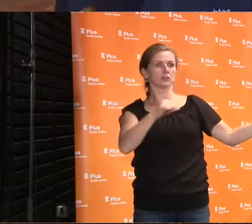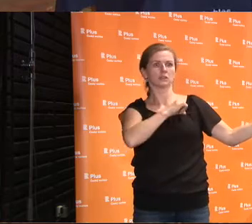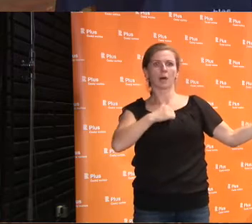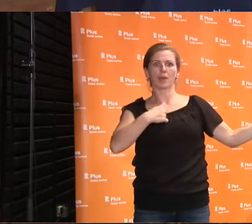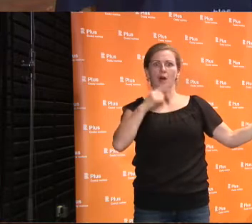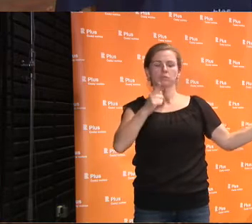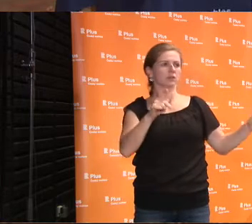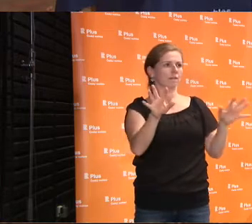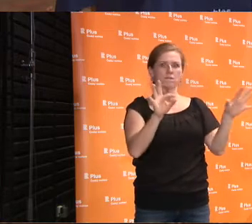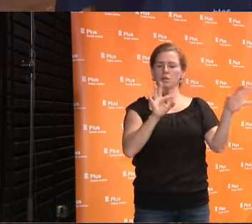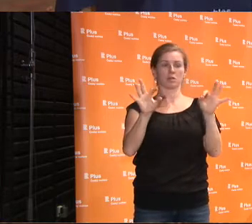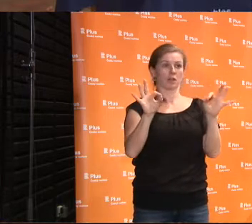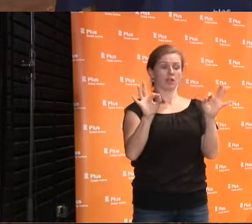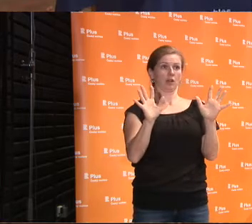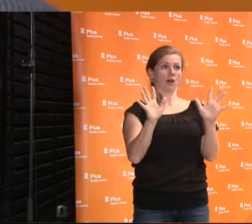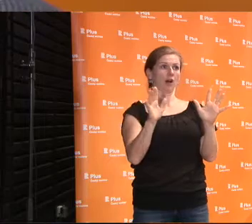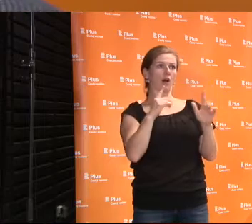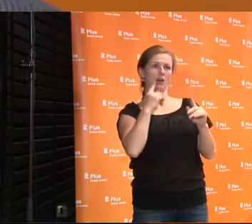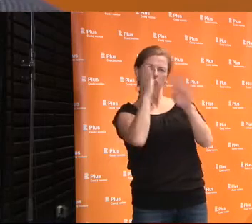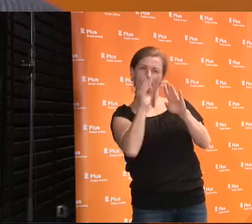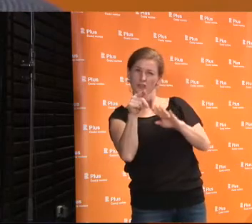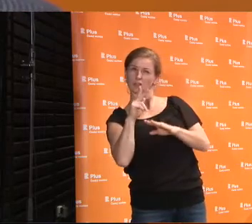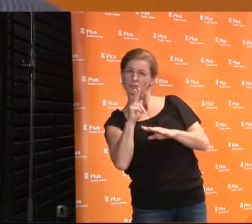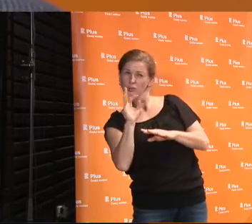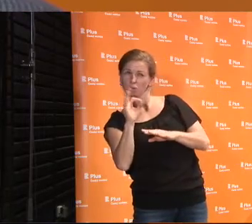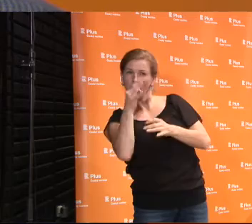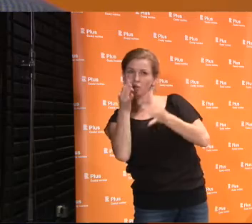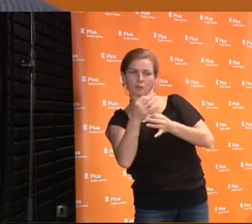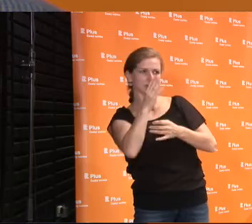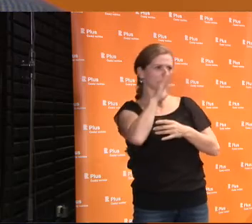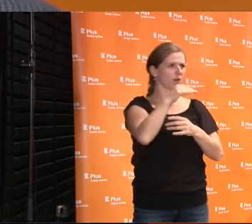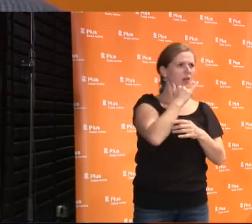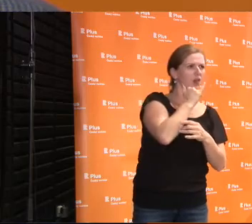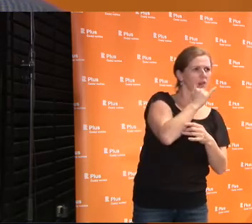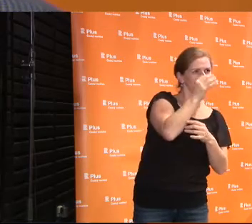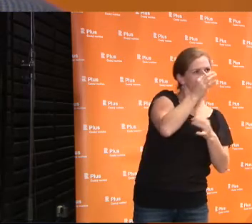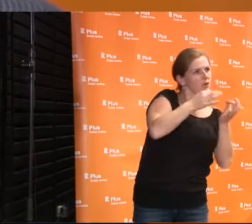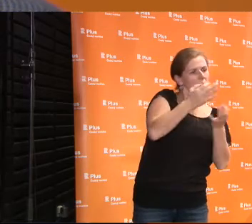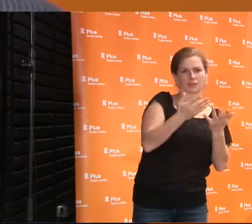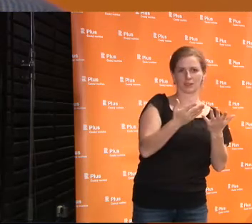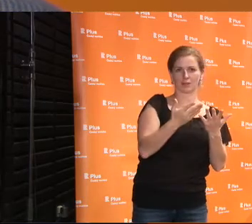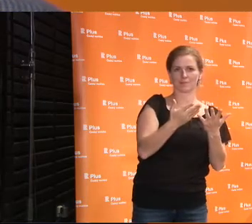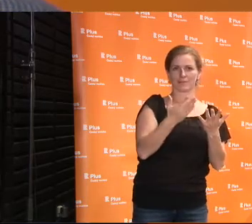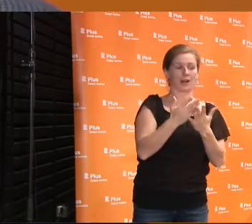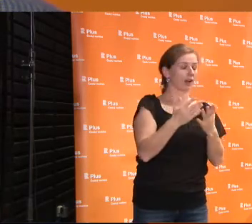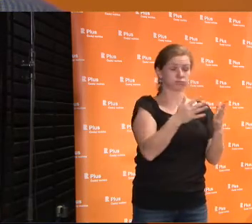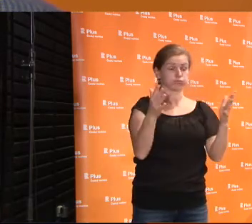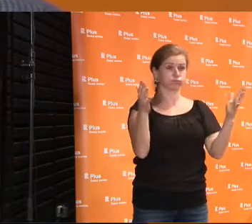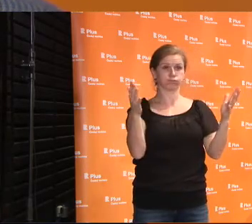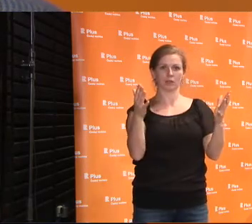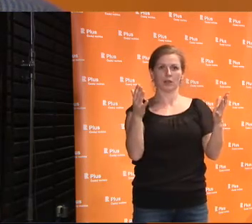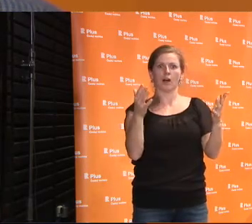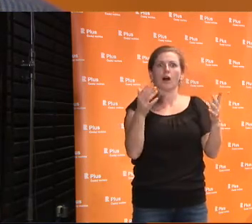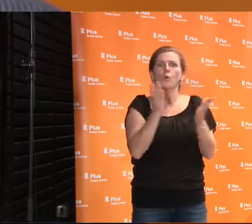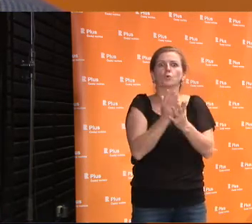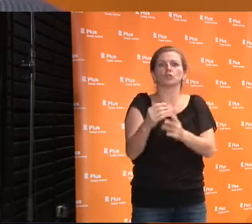míře ověření a objektivizace. Takže my se musíme naučit v takovém prostoru žít a to je samozřejmě úkol školy, respektive v tomhle